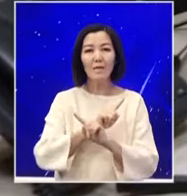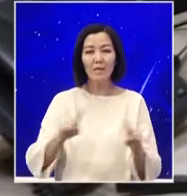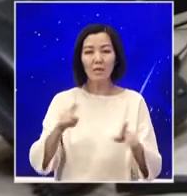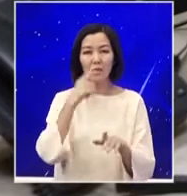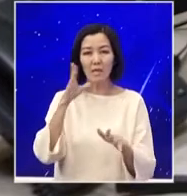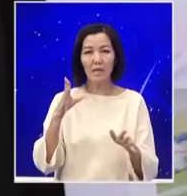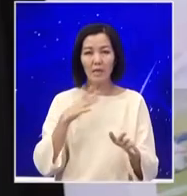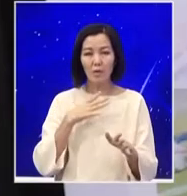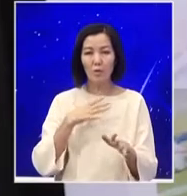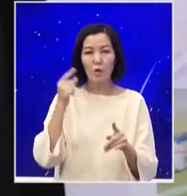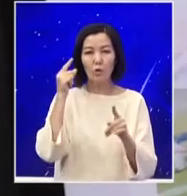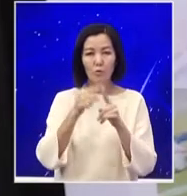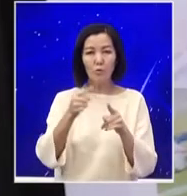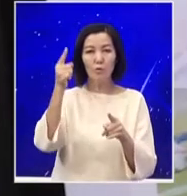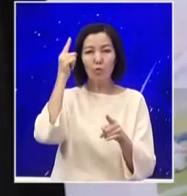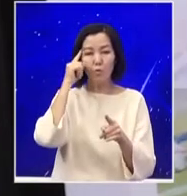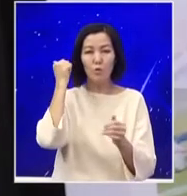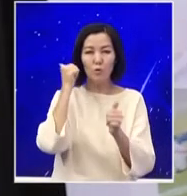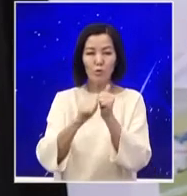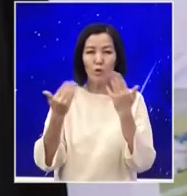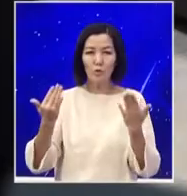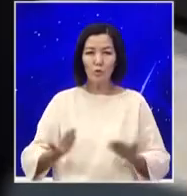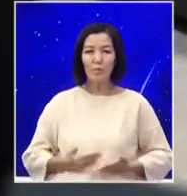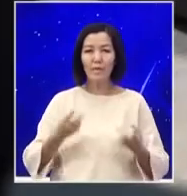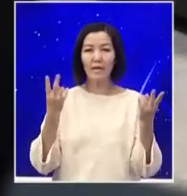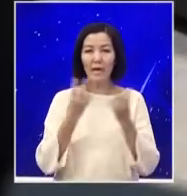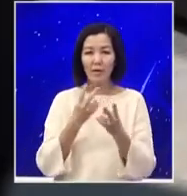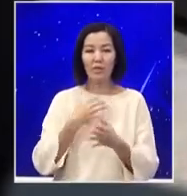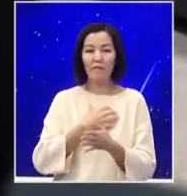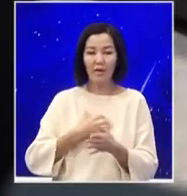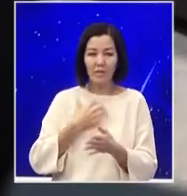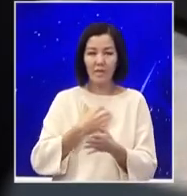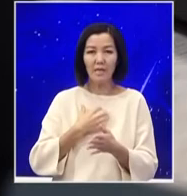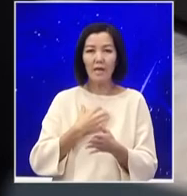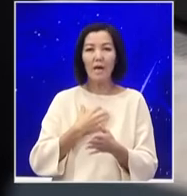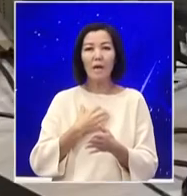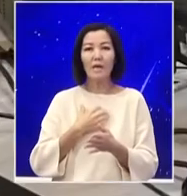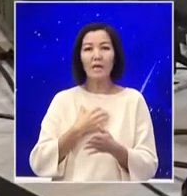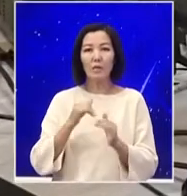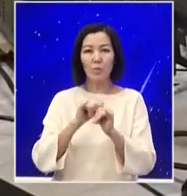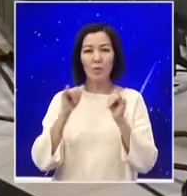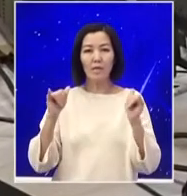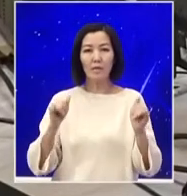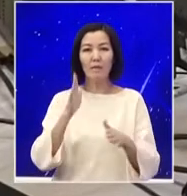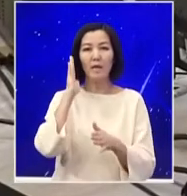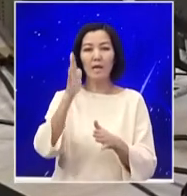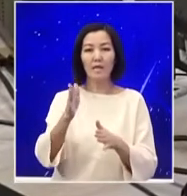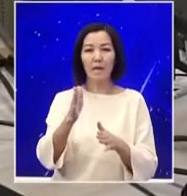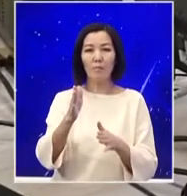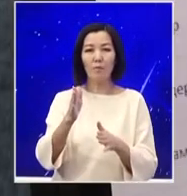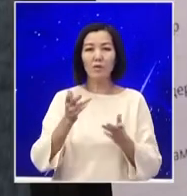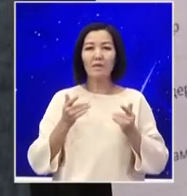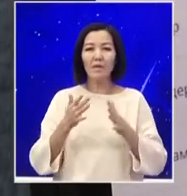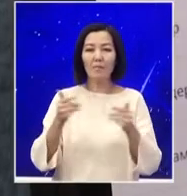оның сөзі мен ойы біздің күнделікті тірлігімізде өркенді өмірімізге кірпіш болып қаланып отыр. Өркениет пен